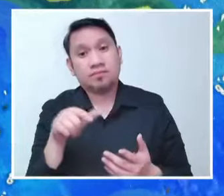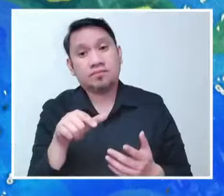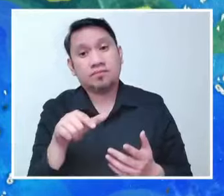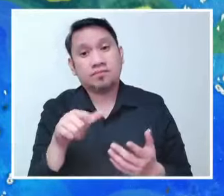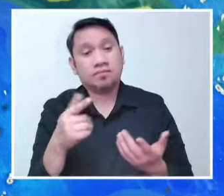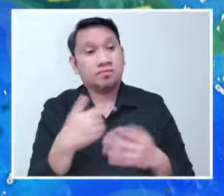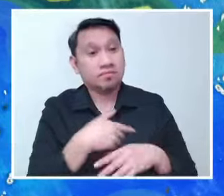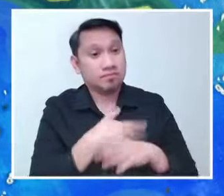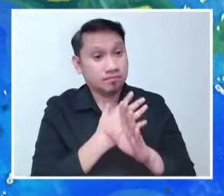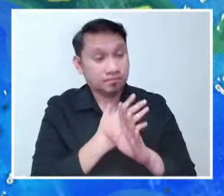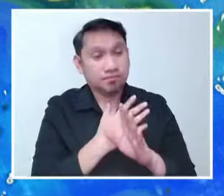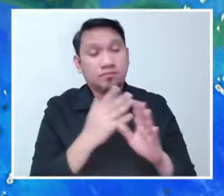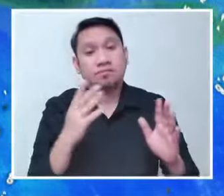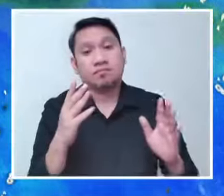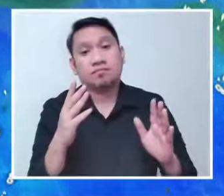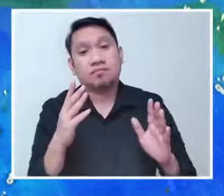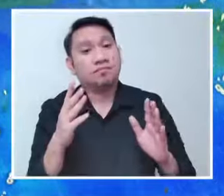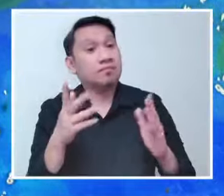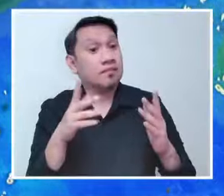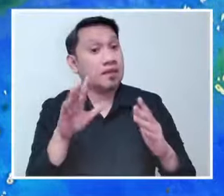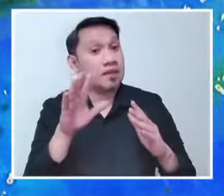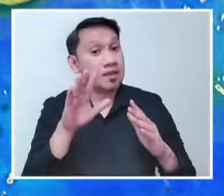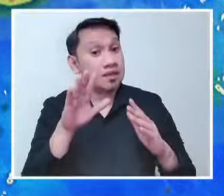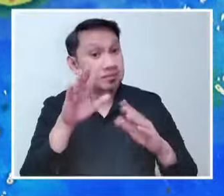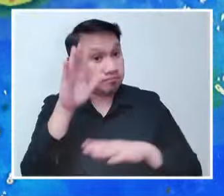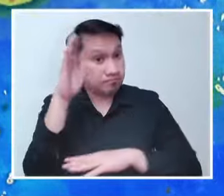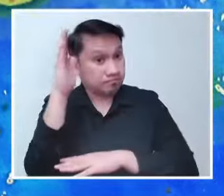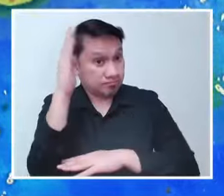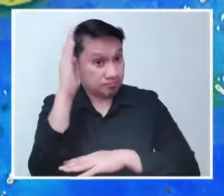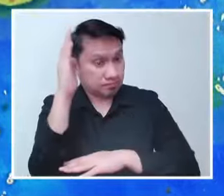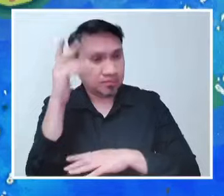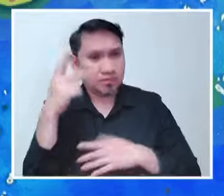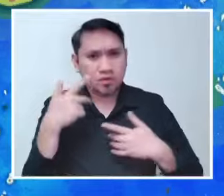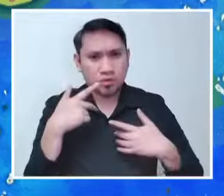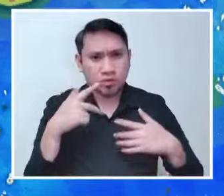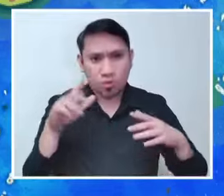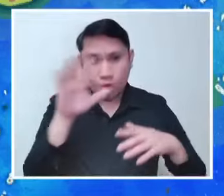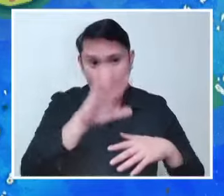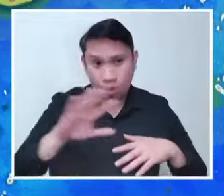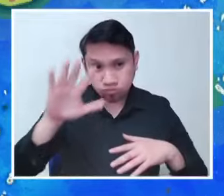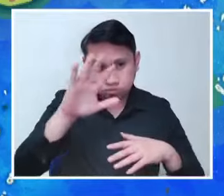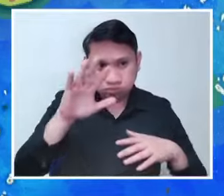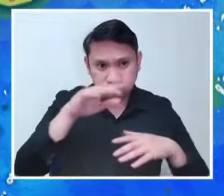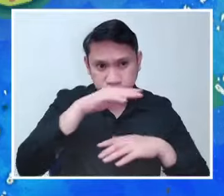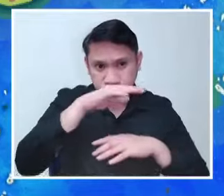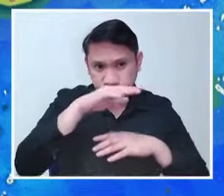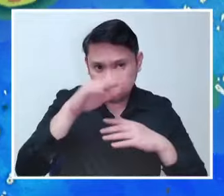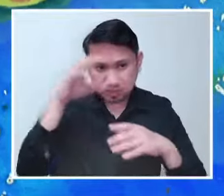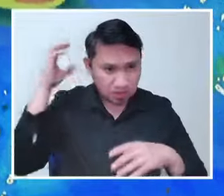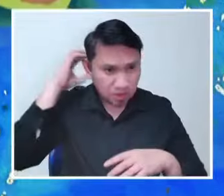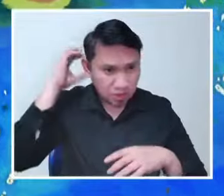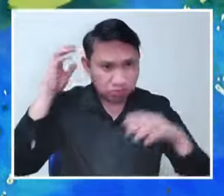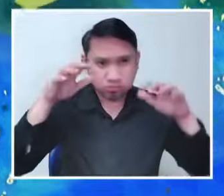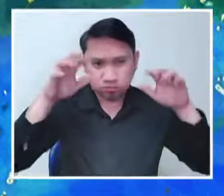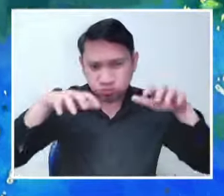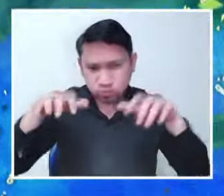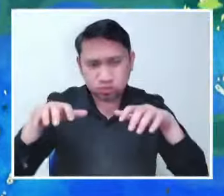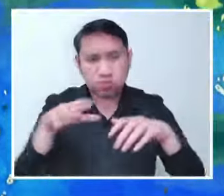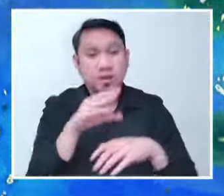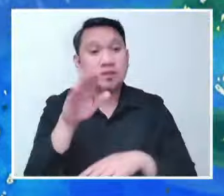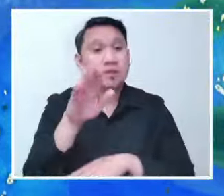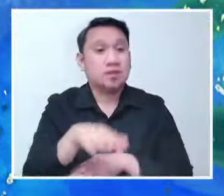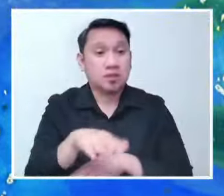Davao Oriental. Sa tanghali po, halos buong Mindanao na ang makakaranas ng mga pag-ulan at malalakas ang buhos ng ulan sa hapon sa may Zamboanga